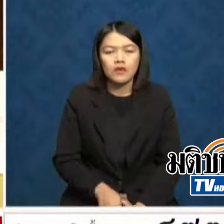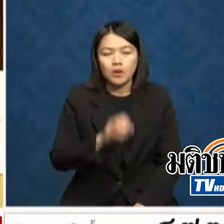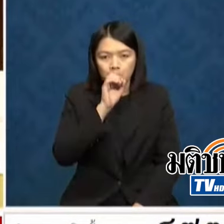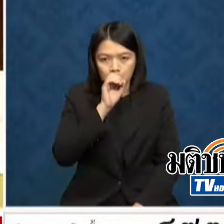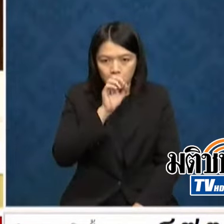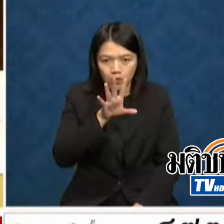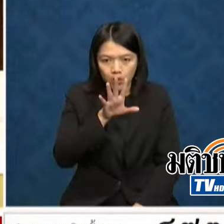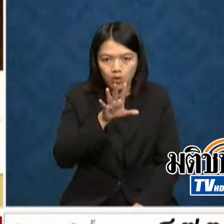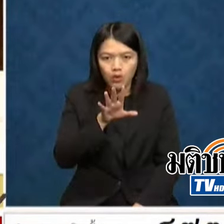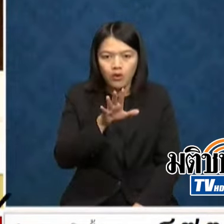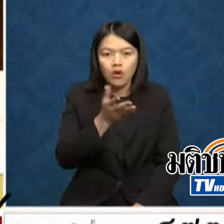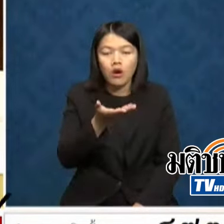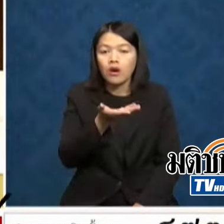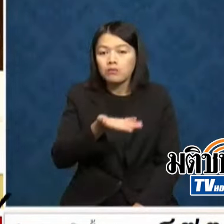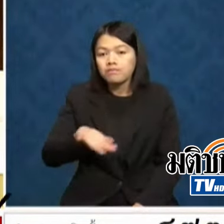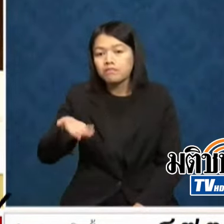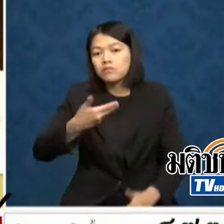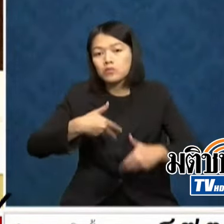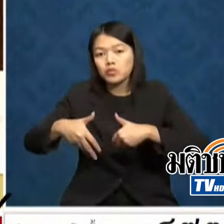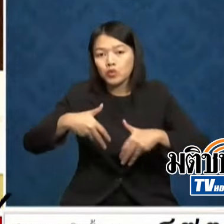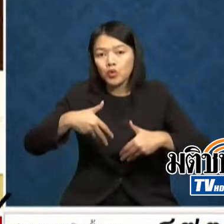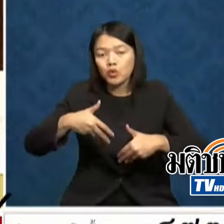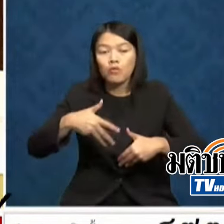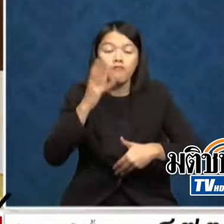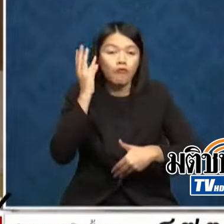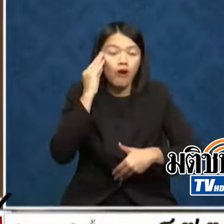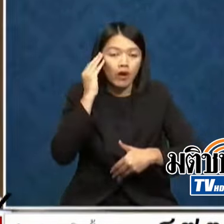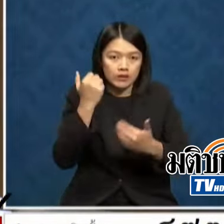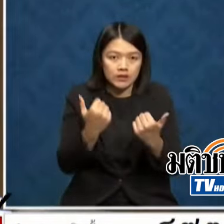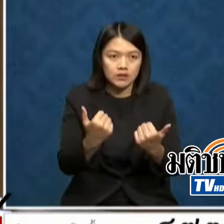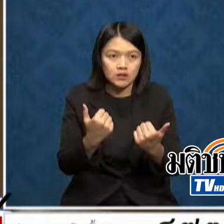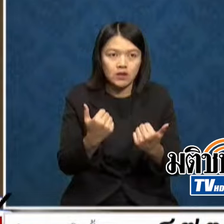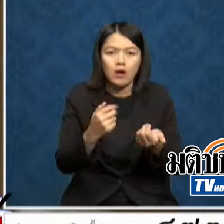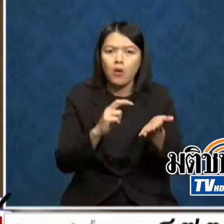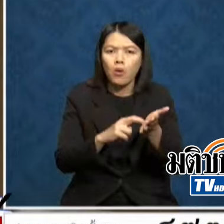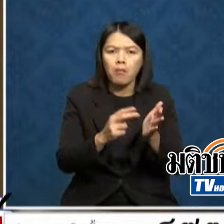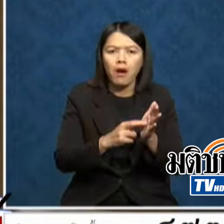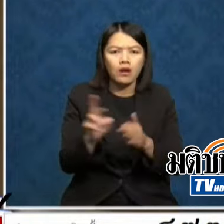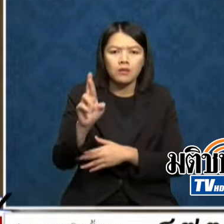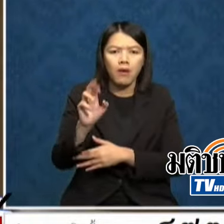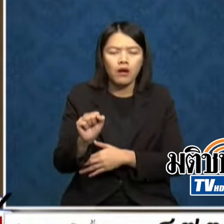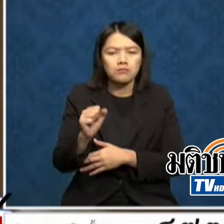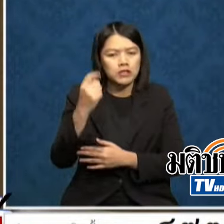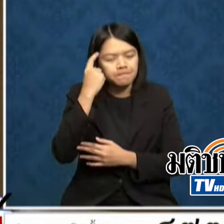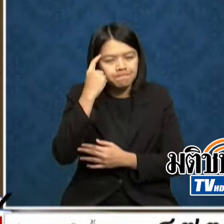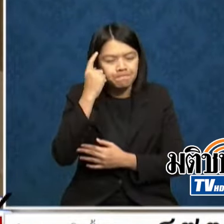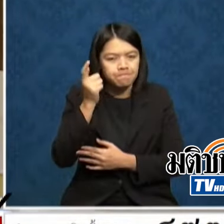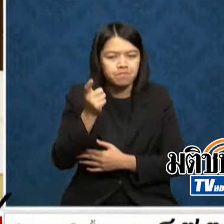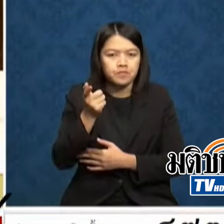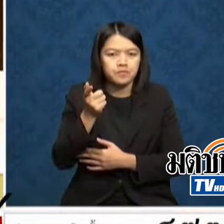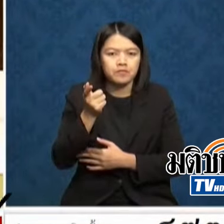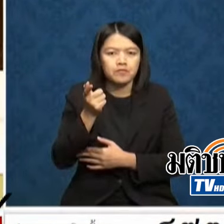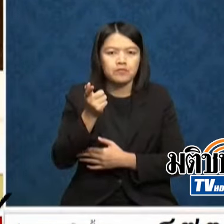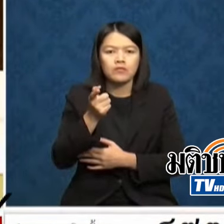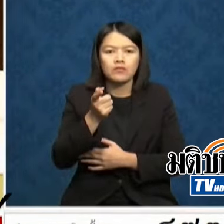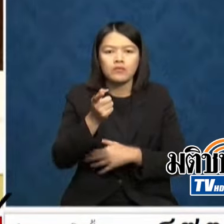ต่อรำดอนและพี่น้องประชาชนที่รับฟังนี้ไม่ได้หมายความว่าสภาของเรานะครับ